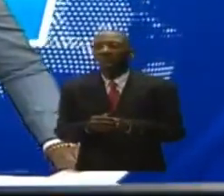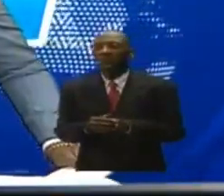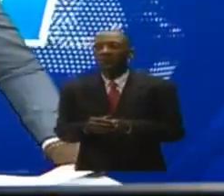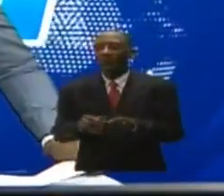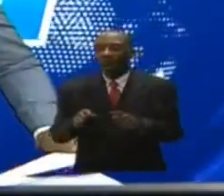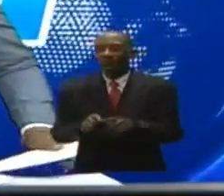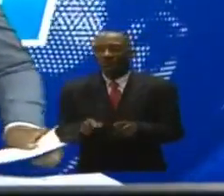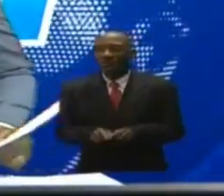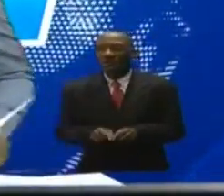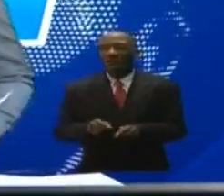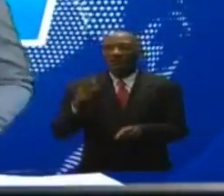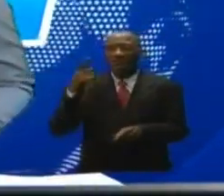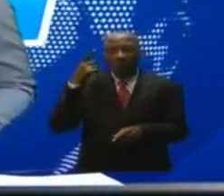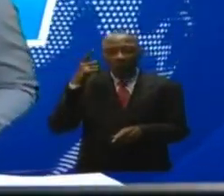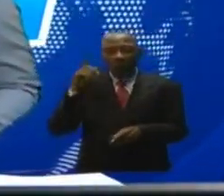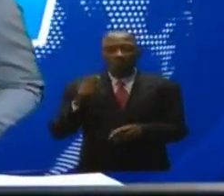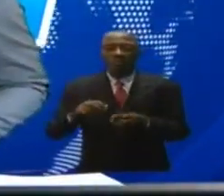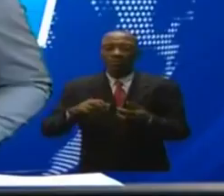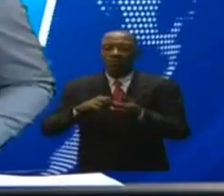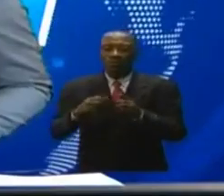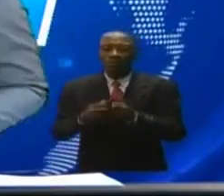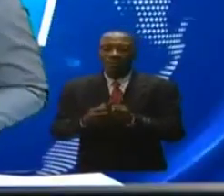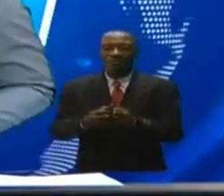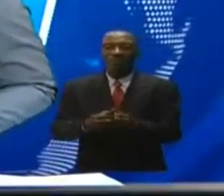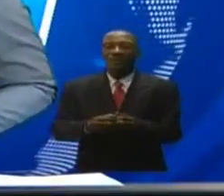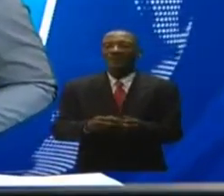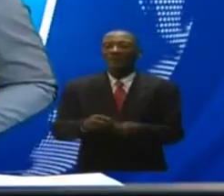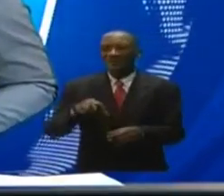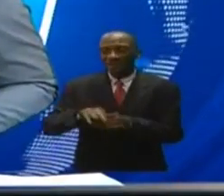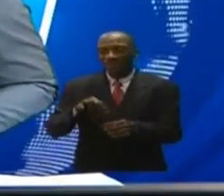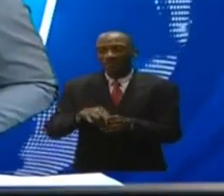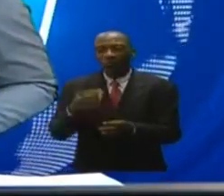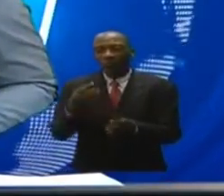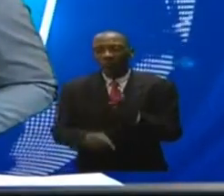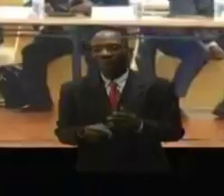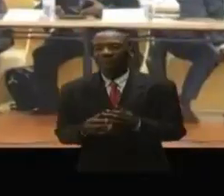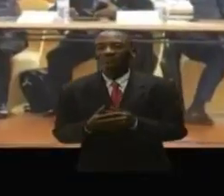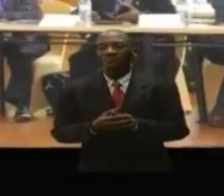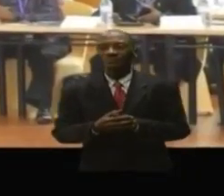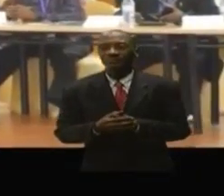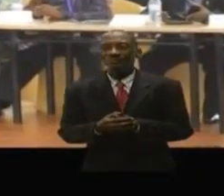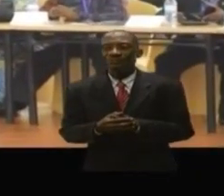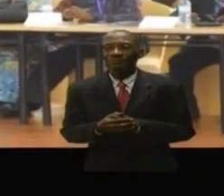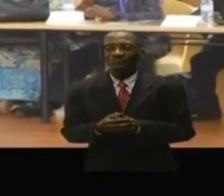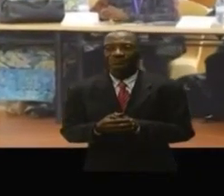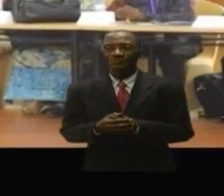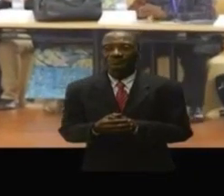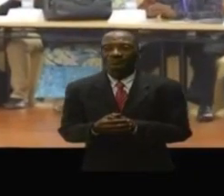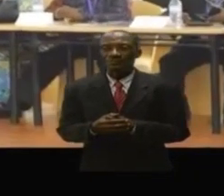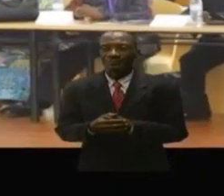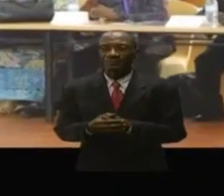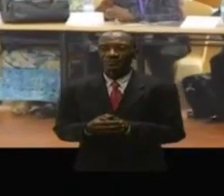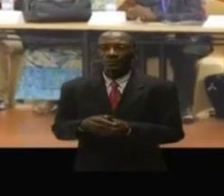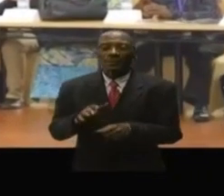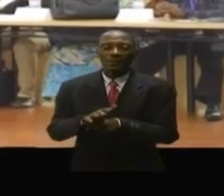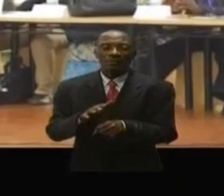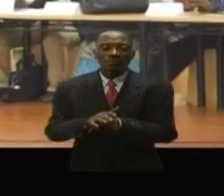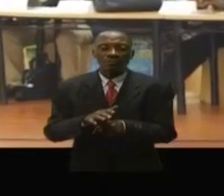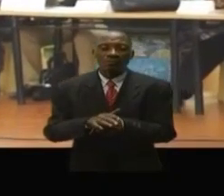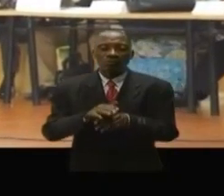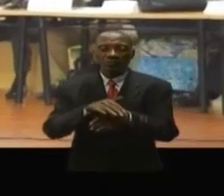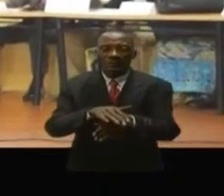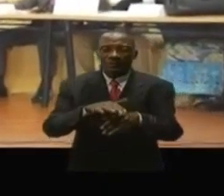la démobilisation de groupes armés. Images et commentaires. Une centaine de participants venus de différentes couches